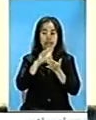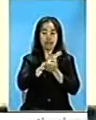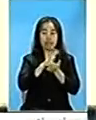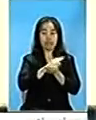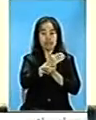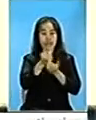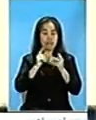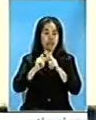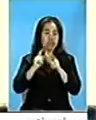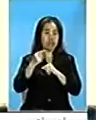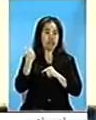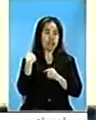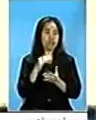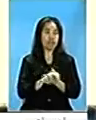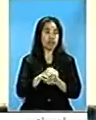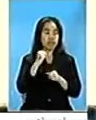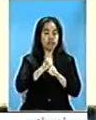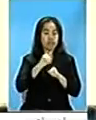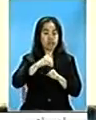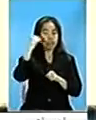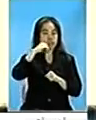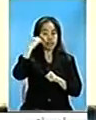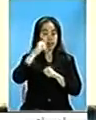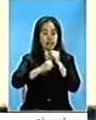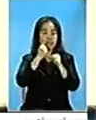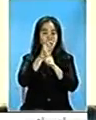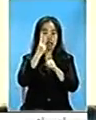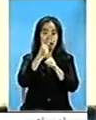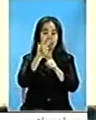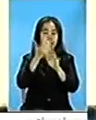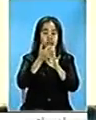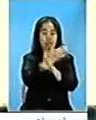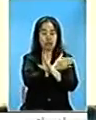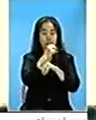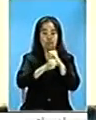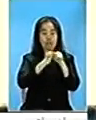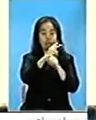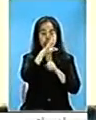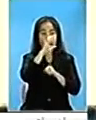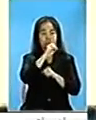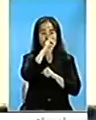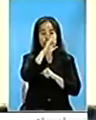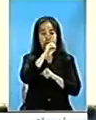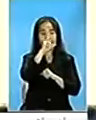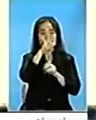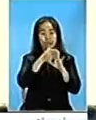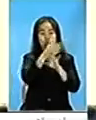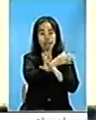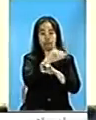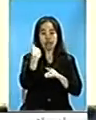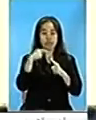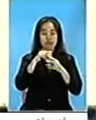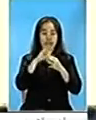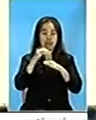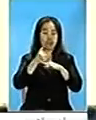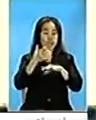ล้วทุกวันแล้วก็ในช่วง 2-3 ปีที่ผ่านมาโดยเฉพาะในปี 52-53 มันมีเหตุการณ์ทางการเมืองหล